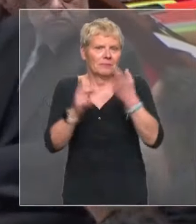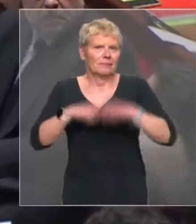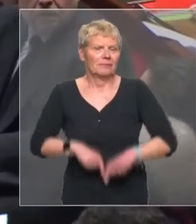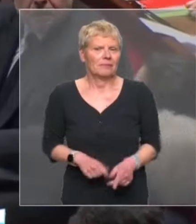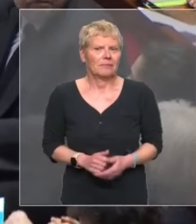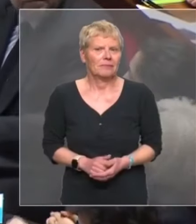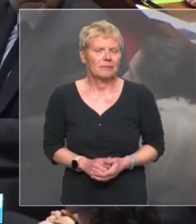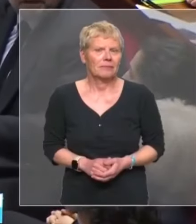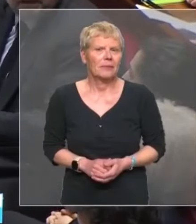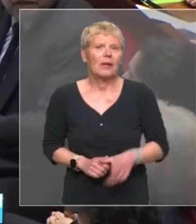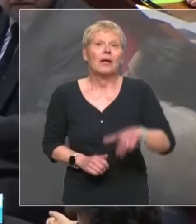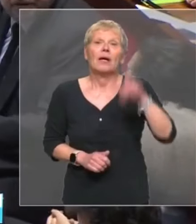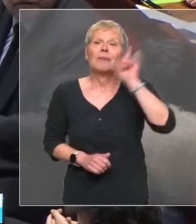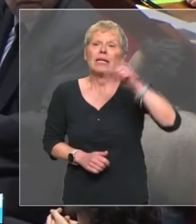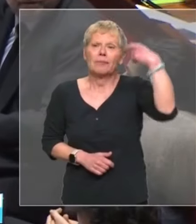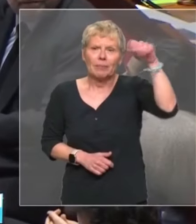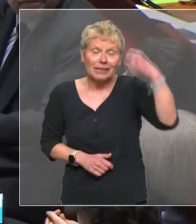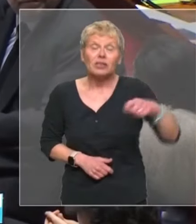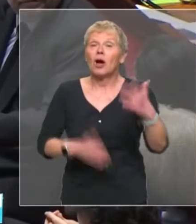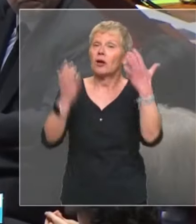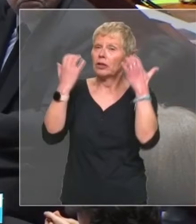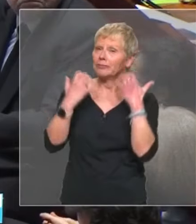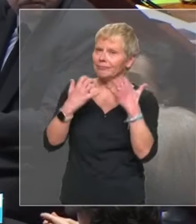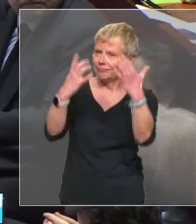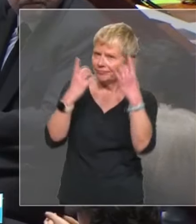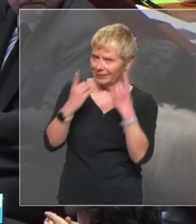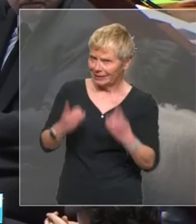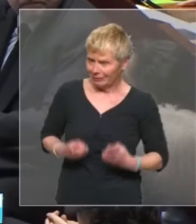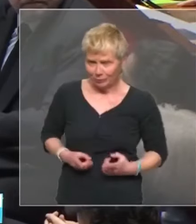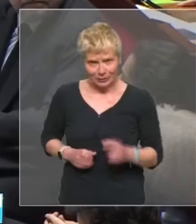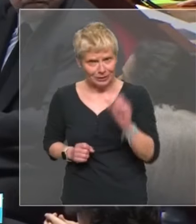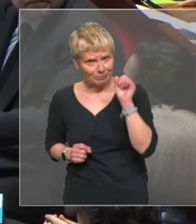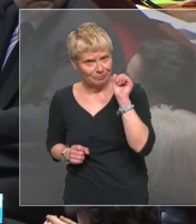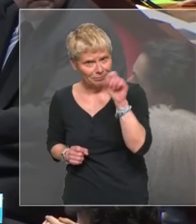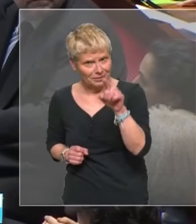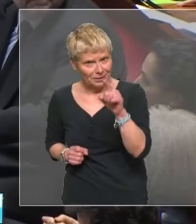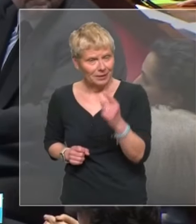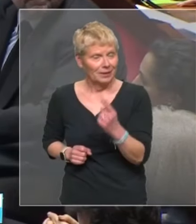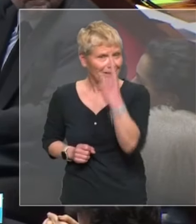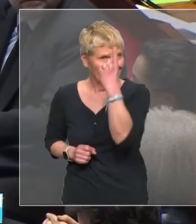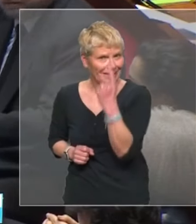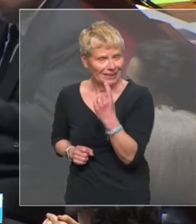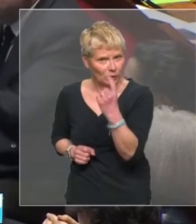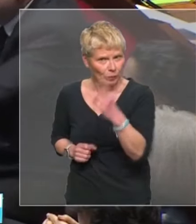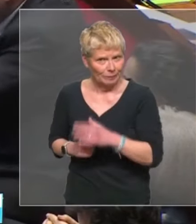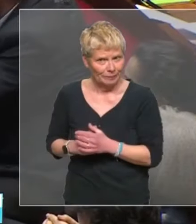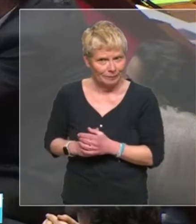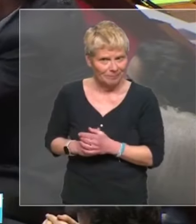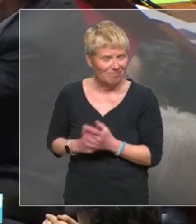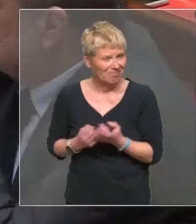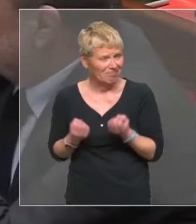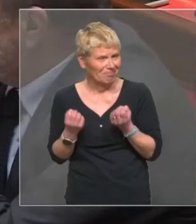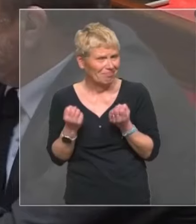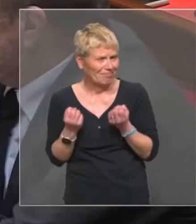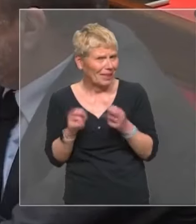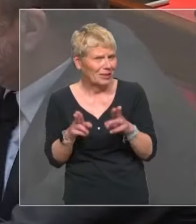jeunesse madame la Présidente Mesdames et Messieurs les Députés monsieur le député portier je ne suis pas sûre